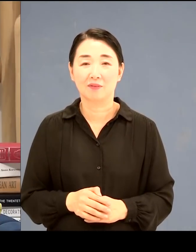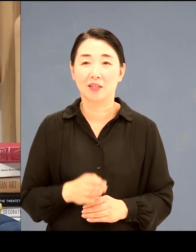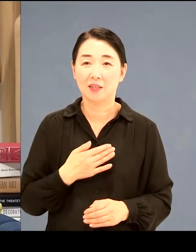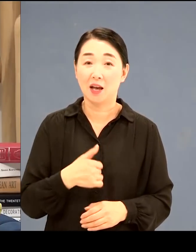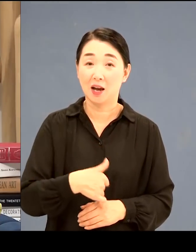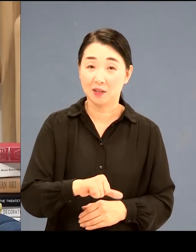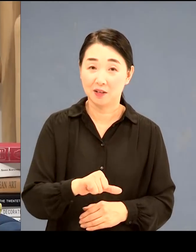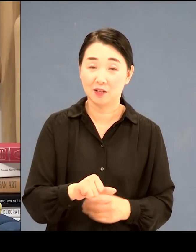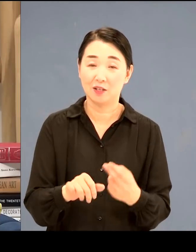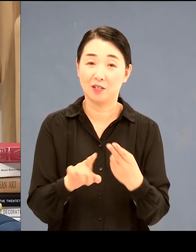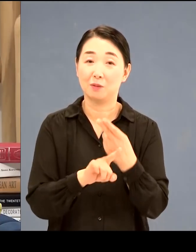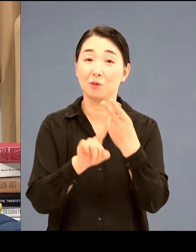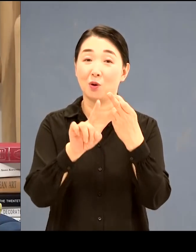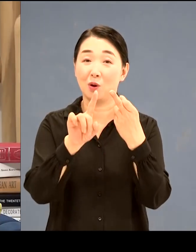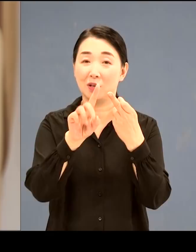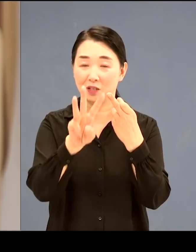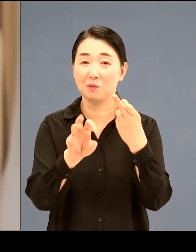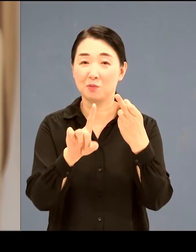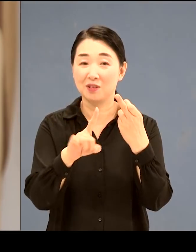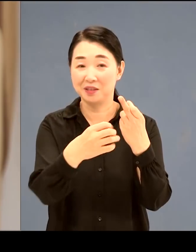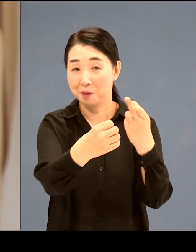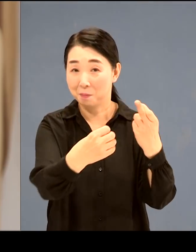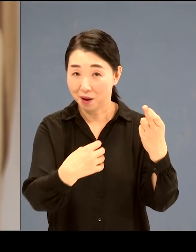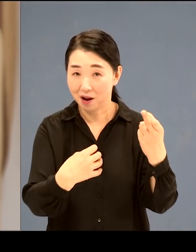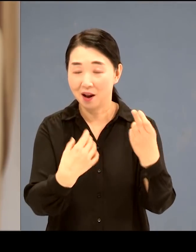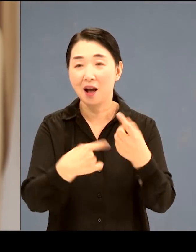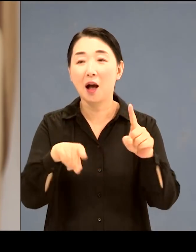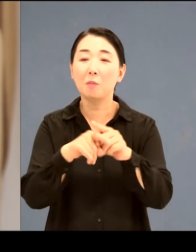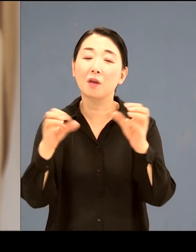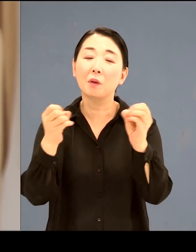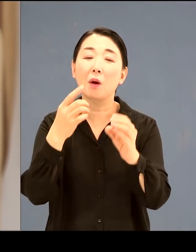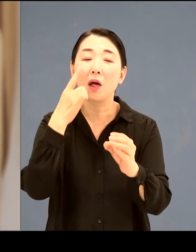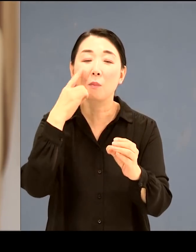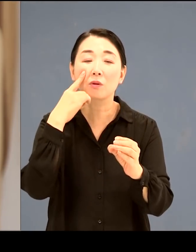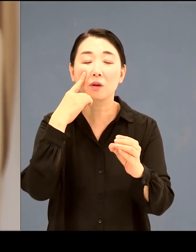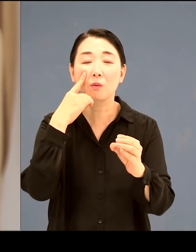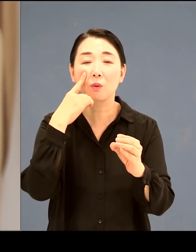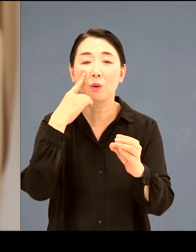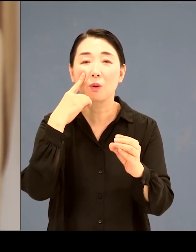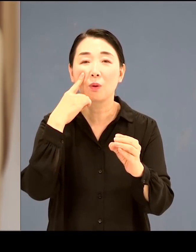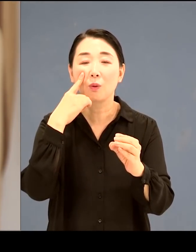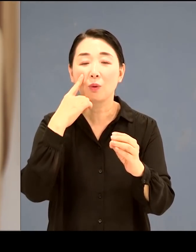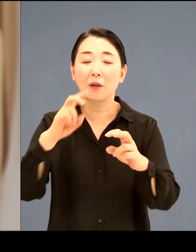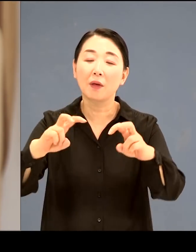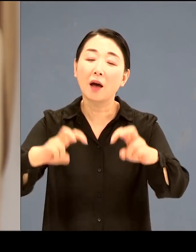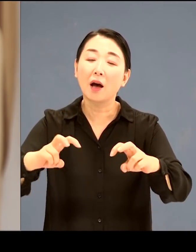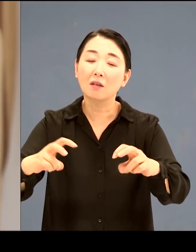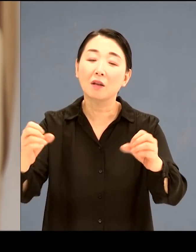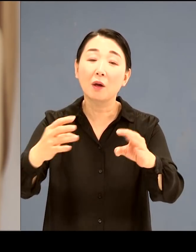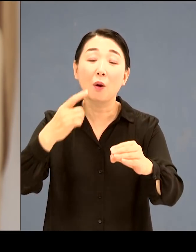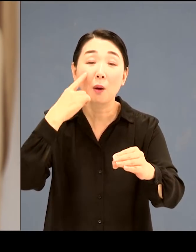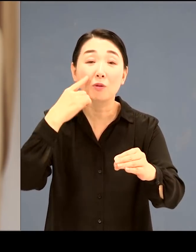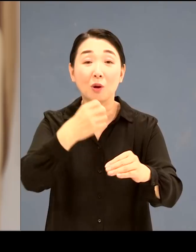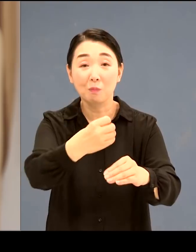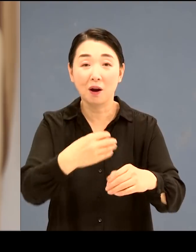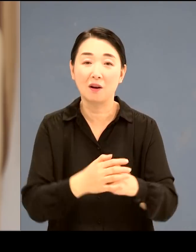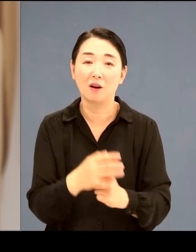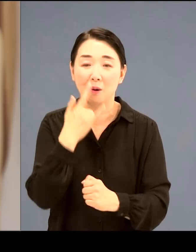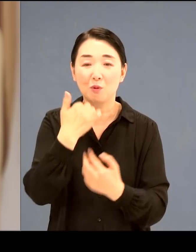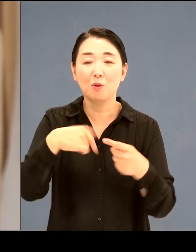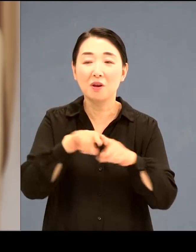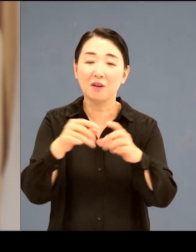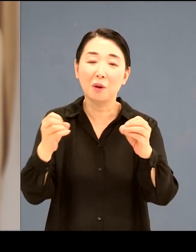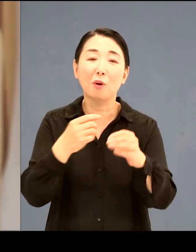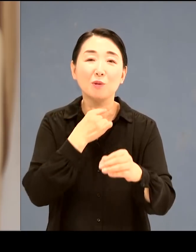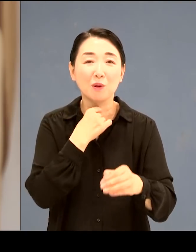12월 31일 날 얘기를 하더라고요. 같이 대화 좀 했으면 좋겠다고. 같이 앉아보라고 얘기 좀 하고 싶대요. 아들이요? 네, 엄마 아빠랑 얘기를